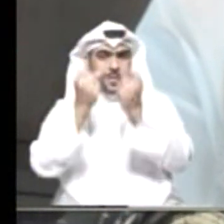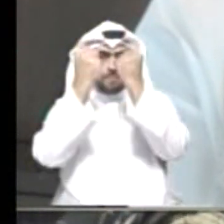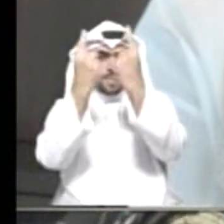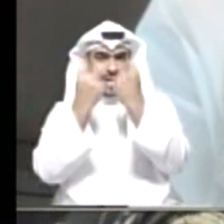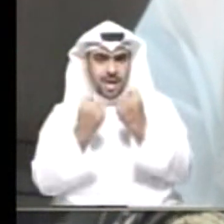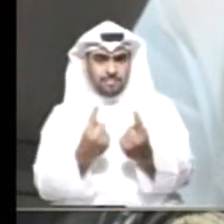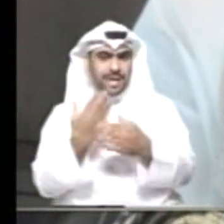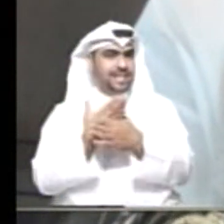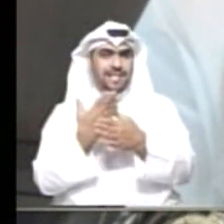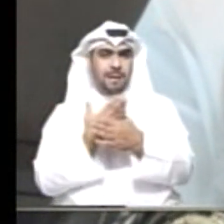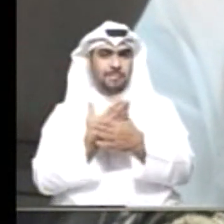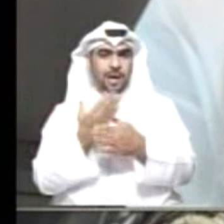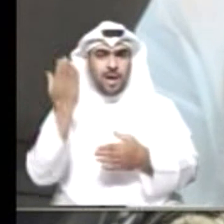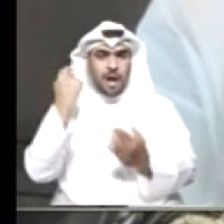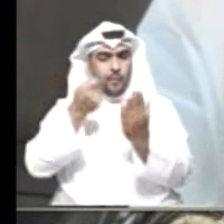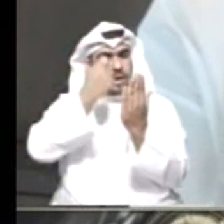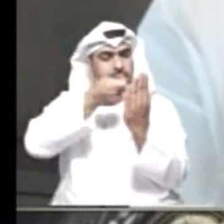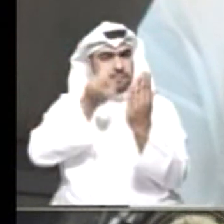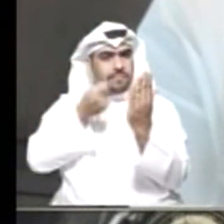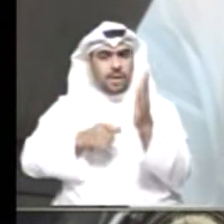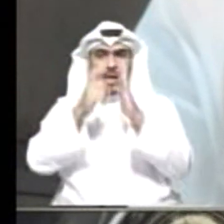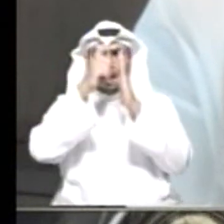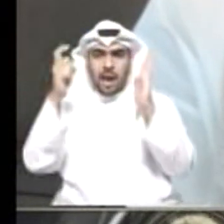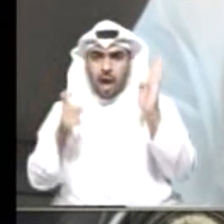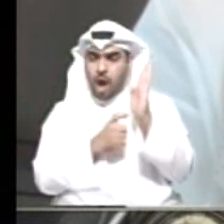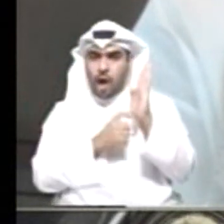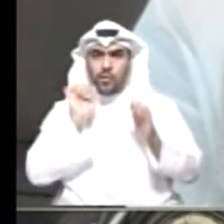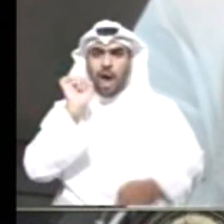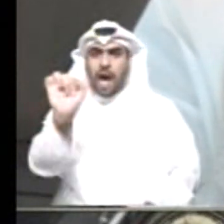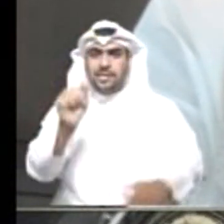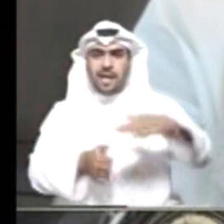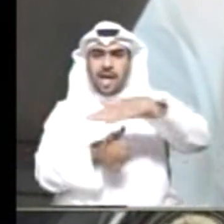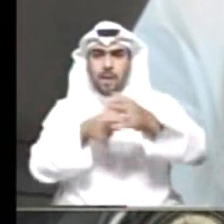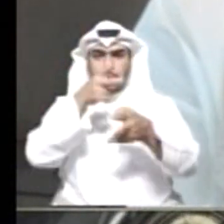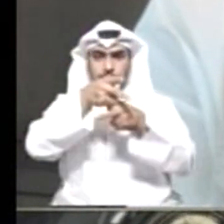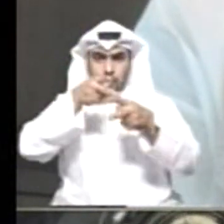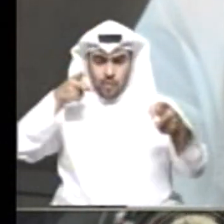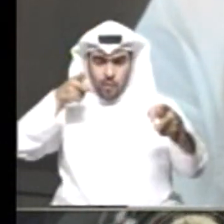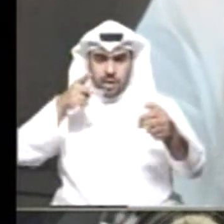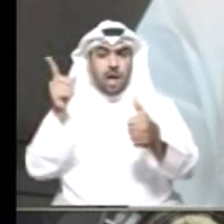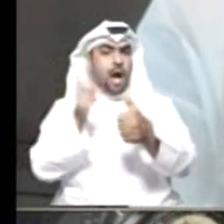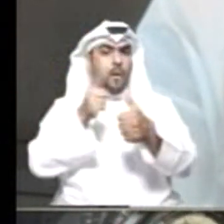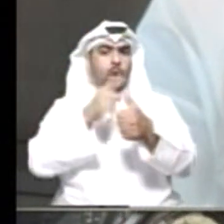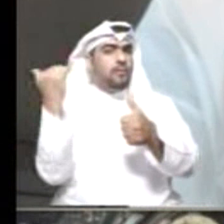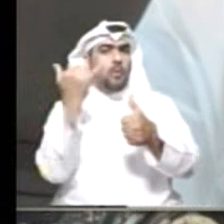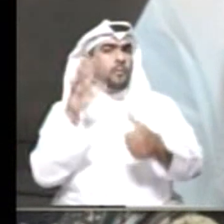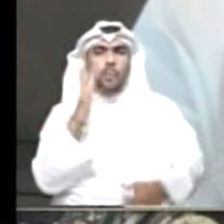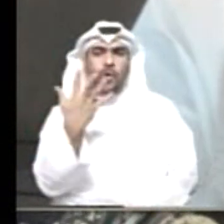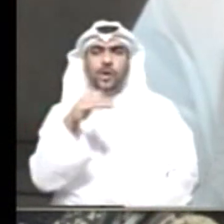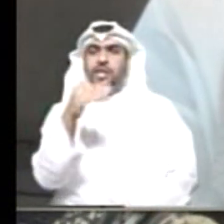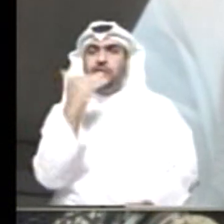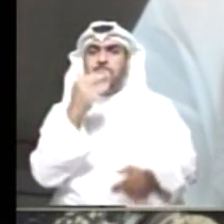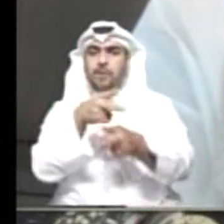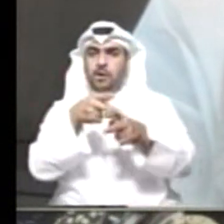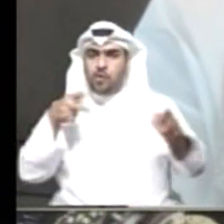المرسوم الأميري اللي أنشئ من خلاله المعهد. نعطي أولوية لهذه الفئة من الشباب أن احنا